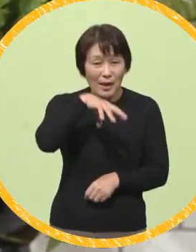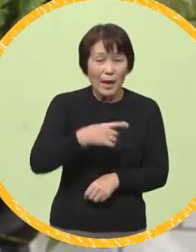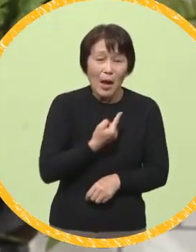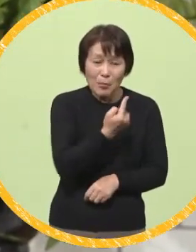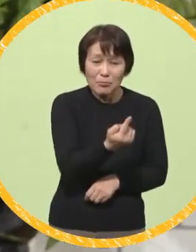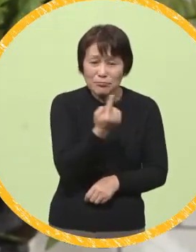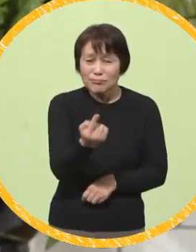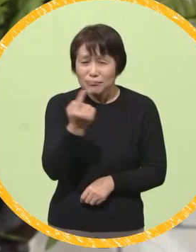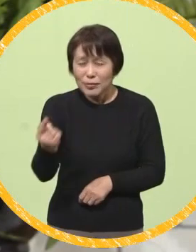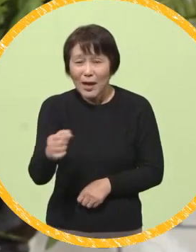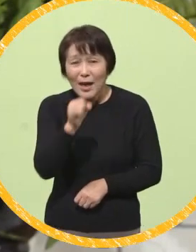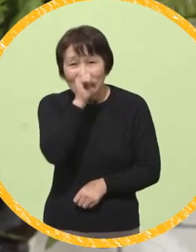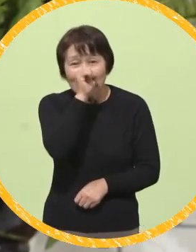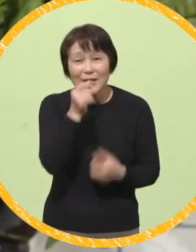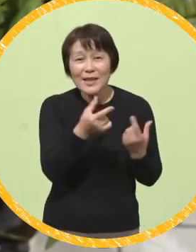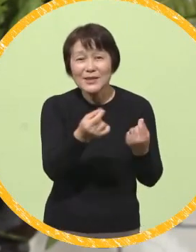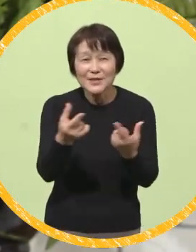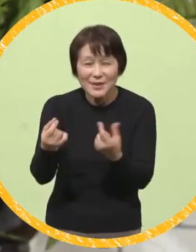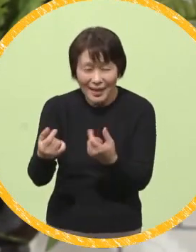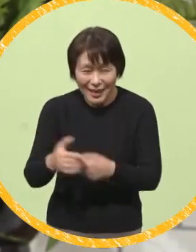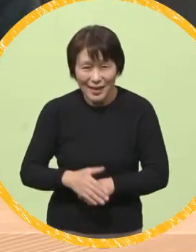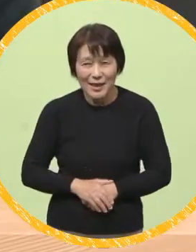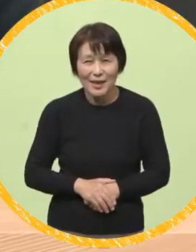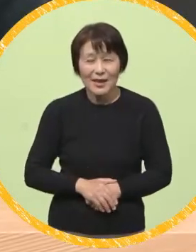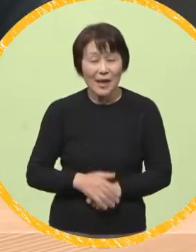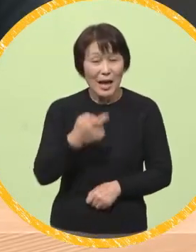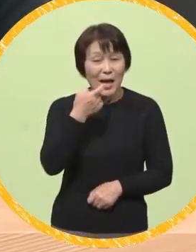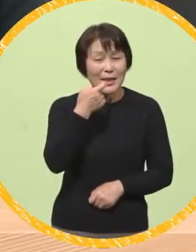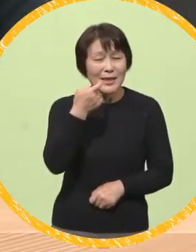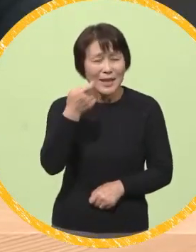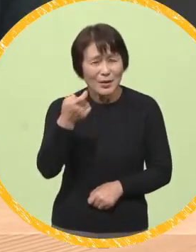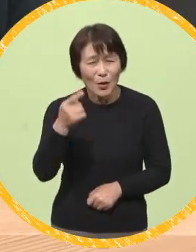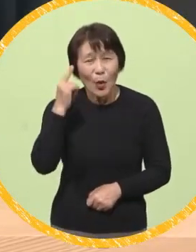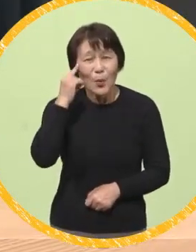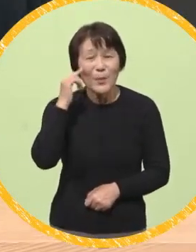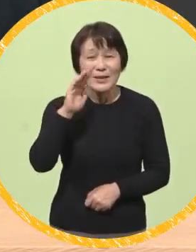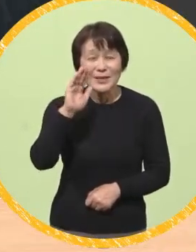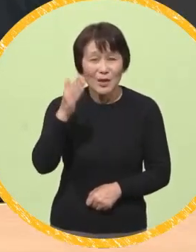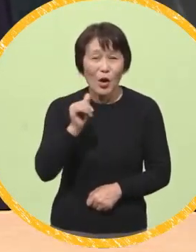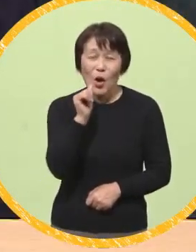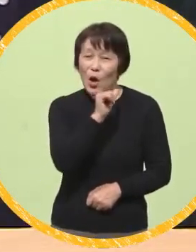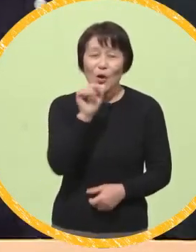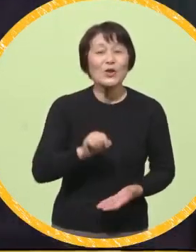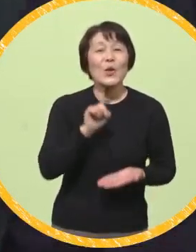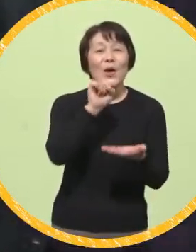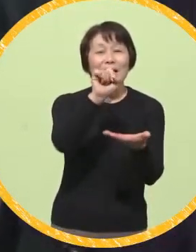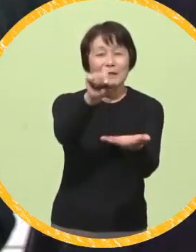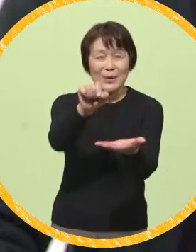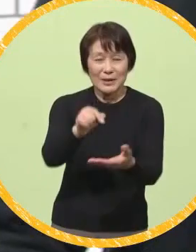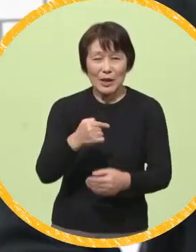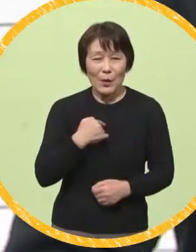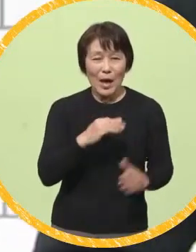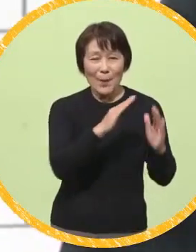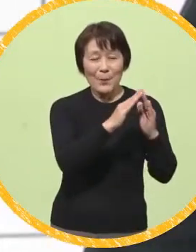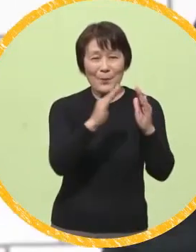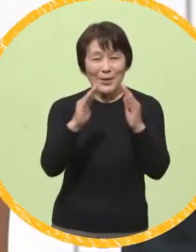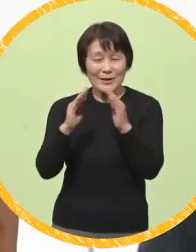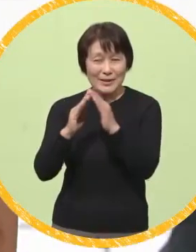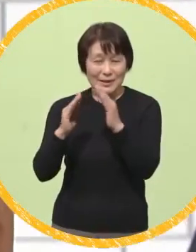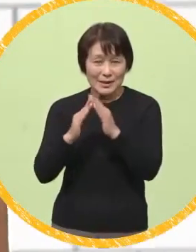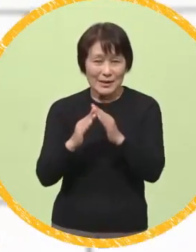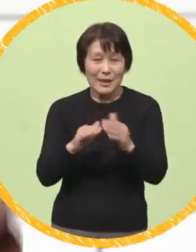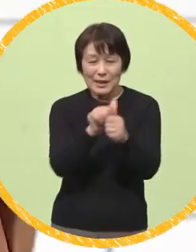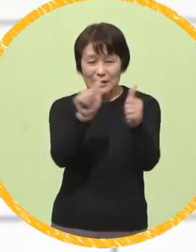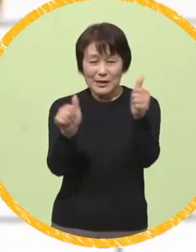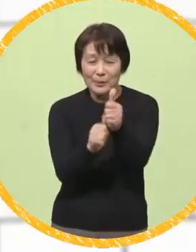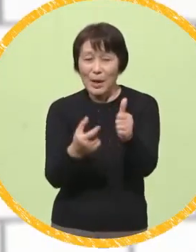というのいいよね。 楽しそう。 いいですよね。まあ、もう気になってると思います。じゃあ早速ご紹介していきましょう。我が町つまみで乾杯宣